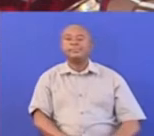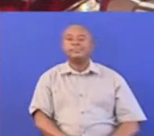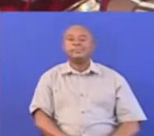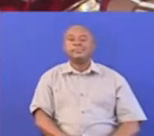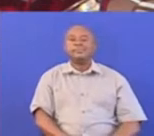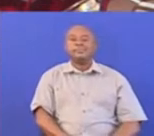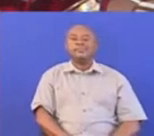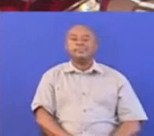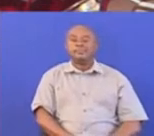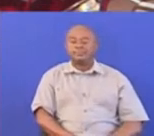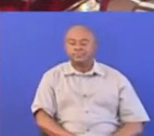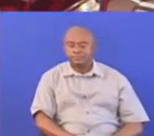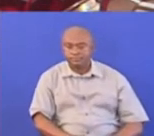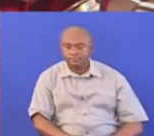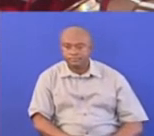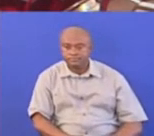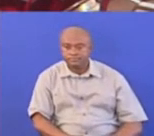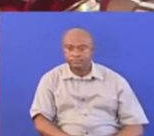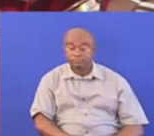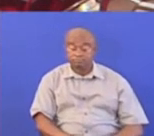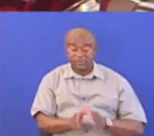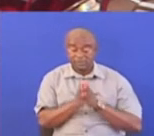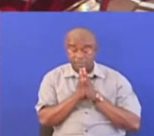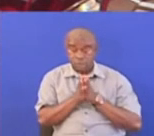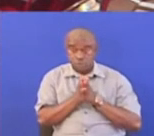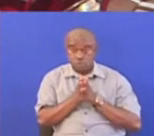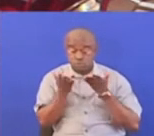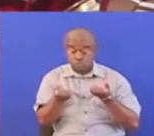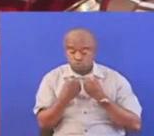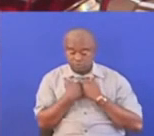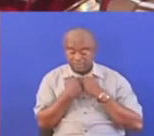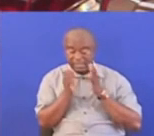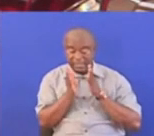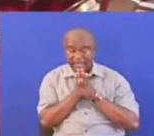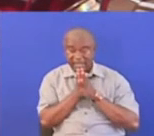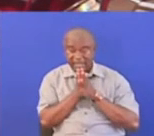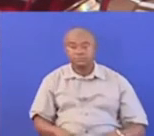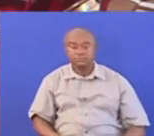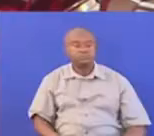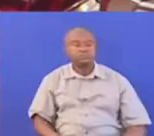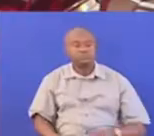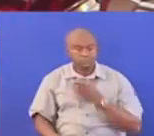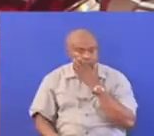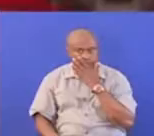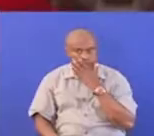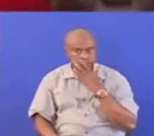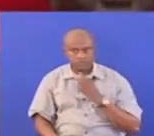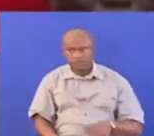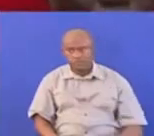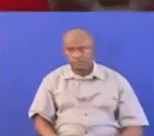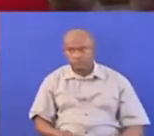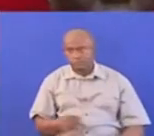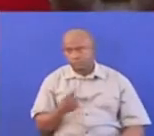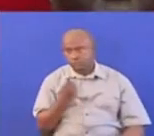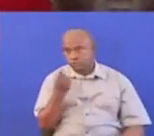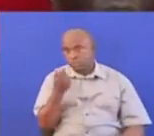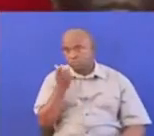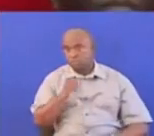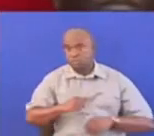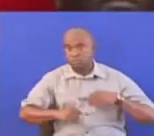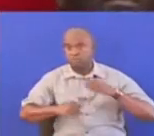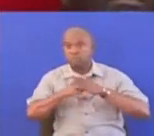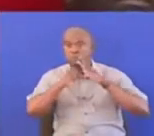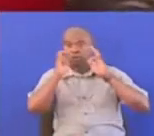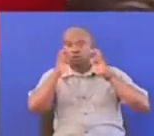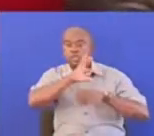ajiandae. Mheshimiwa spika, nakushukuru kwa nafasi, na kwanza naomba kusema ninaunga mkono